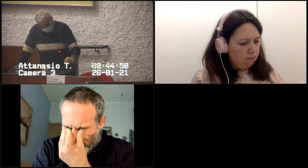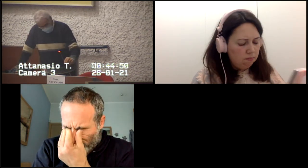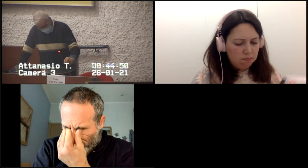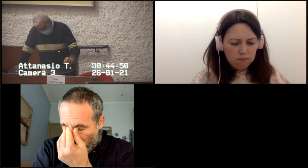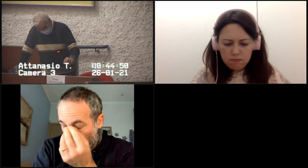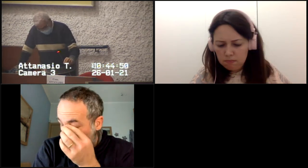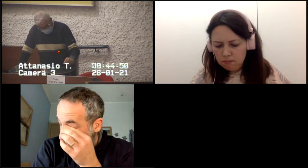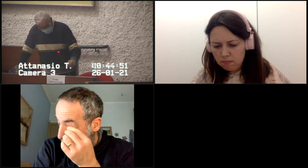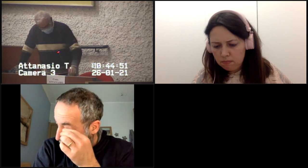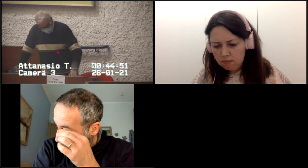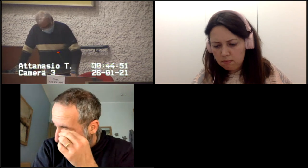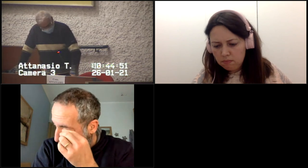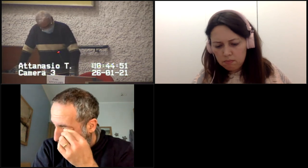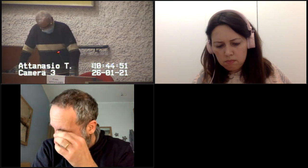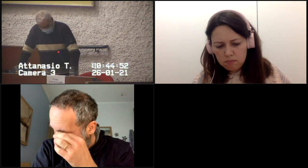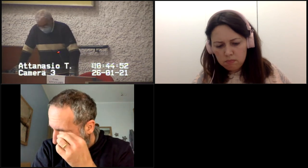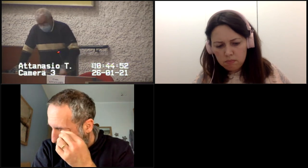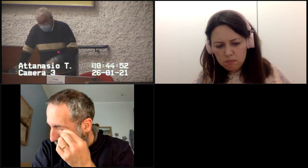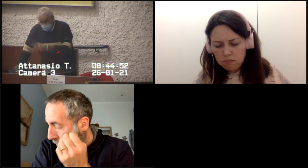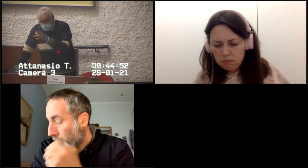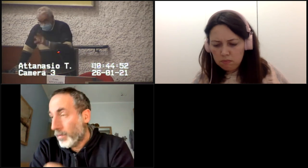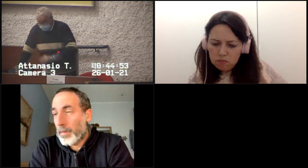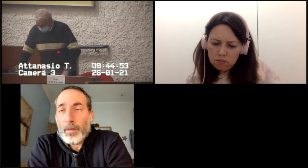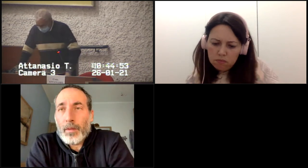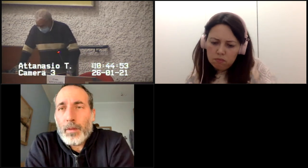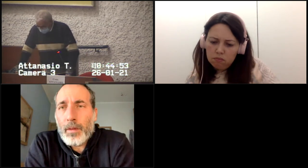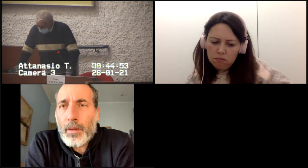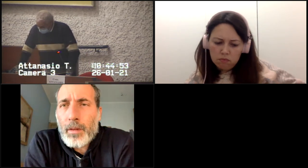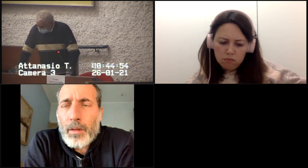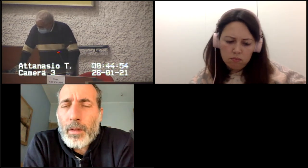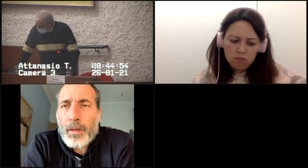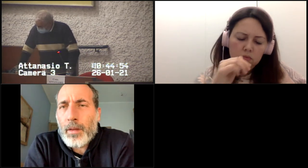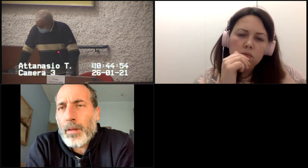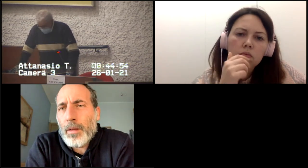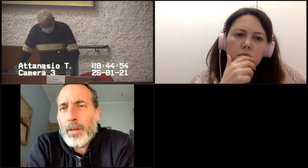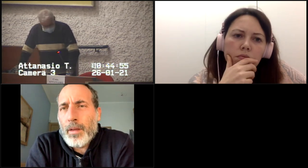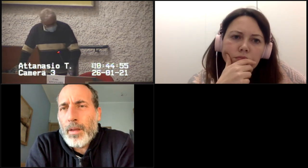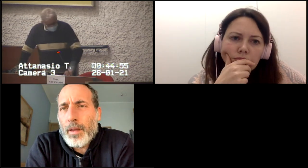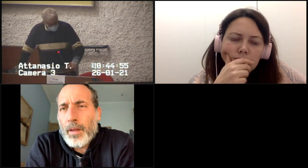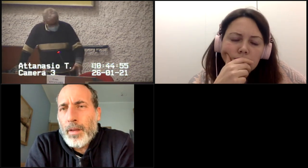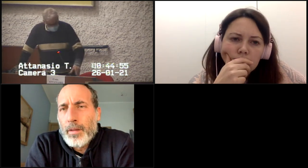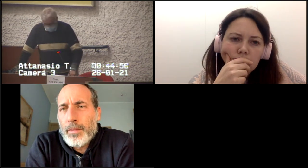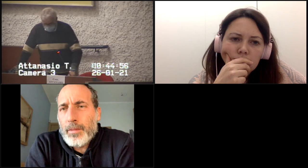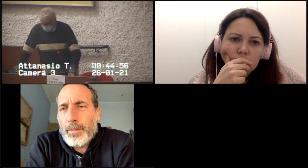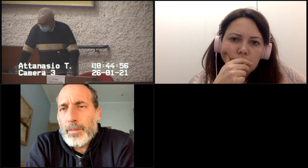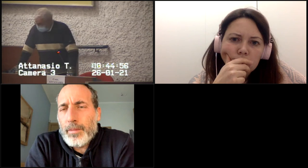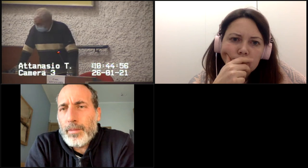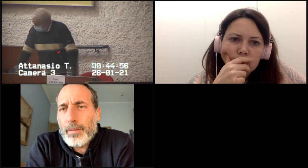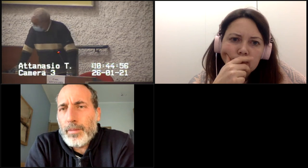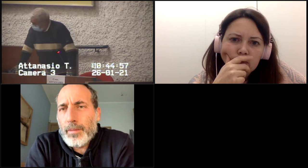una domanda, non mi ricordo chi è stato, ha detto ma come mai solo